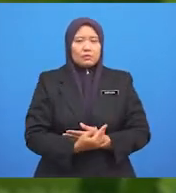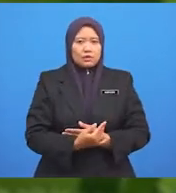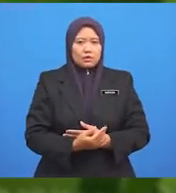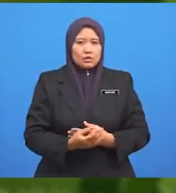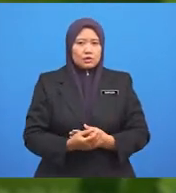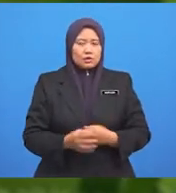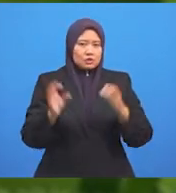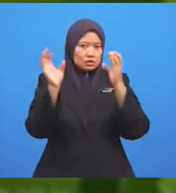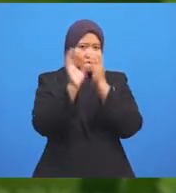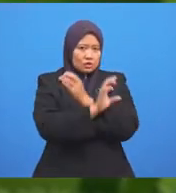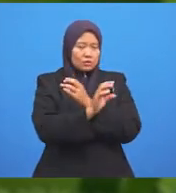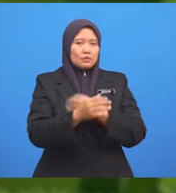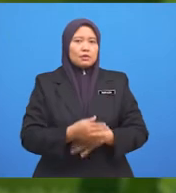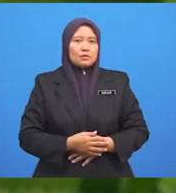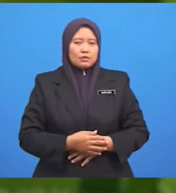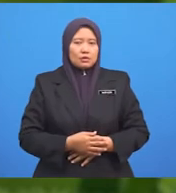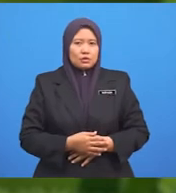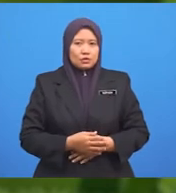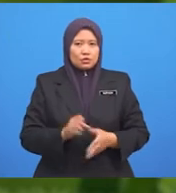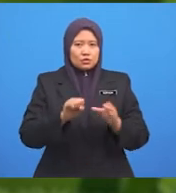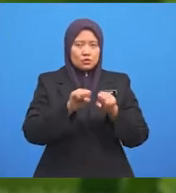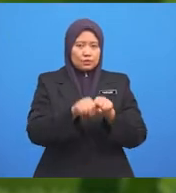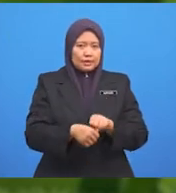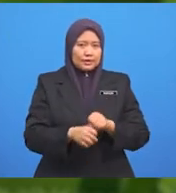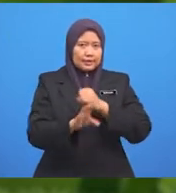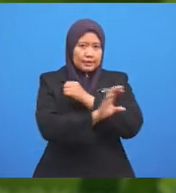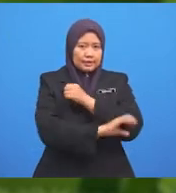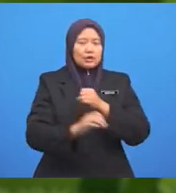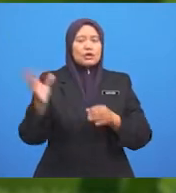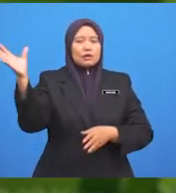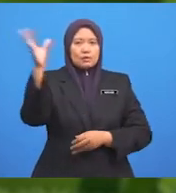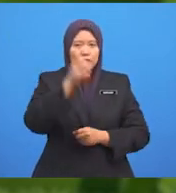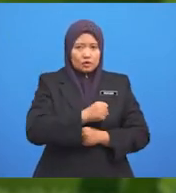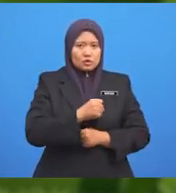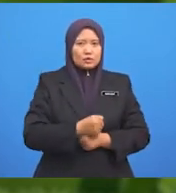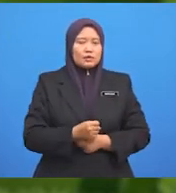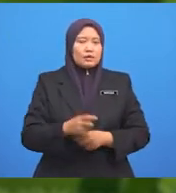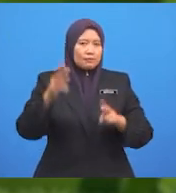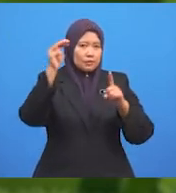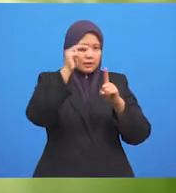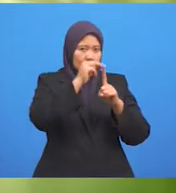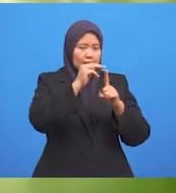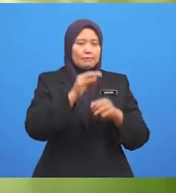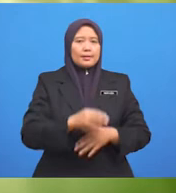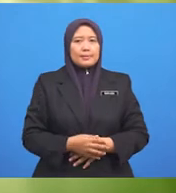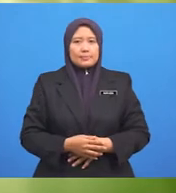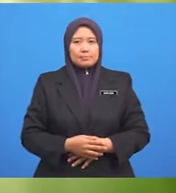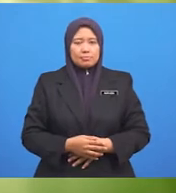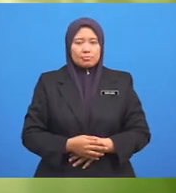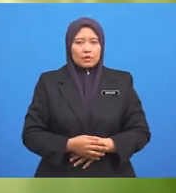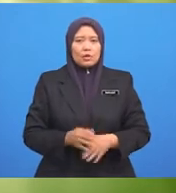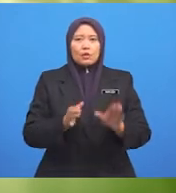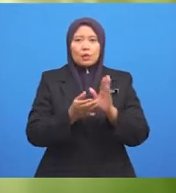dan cabaran supaya negara kita dapat mencapai matlamat yang ditetapkan. Oleh